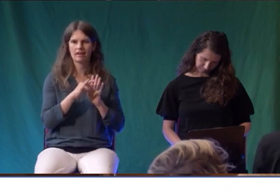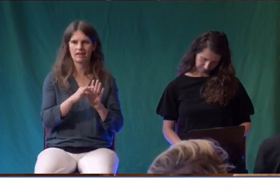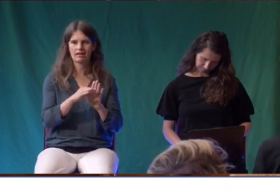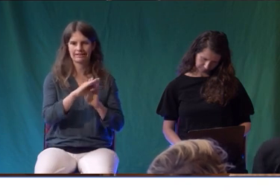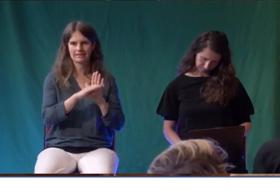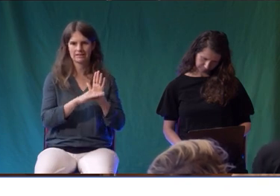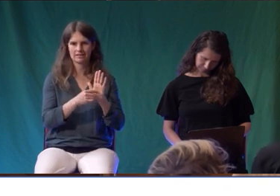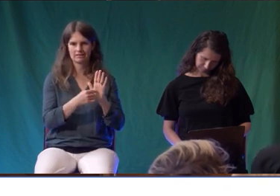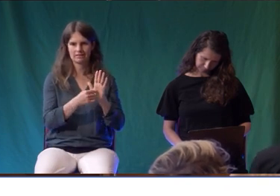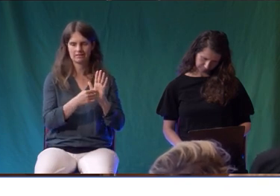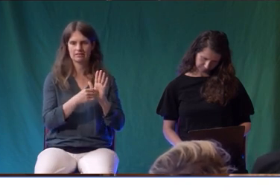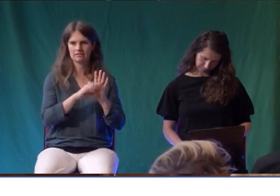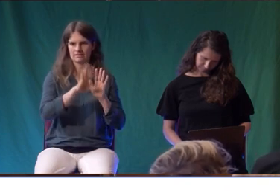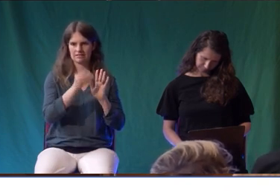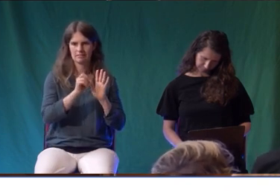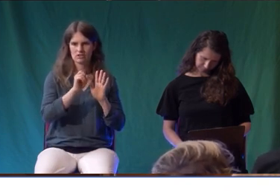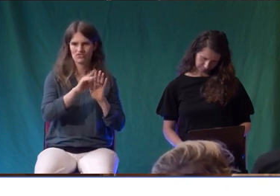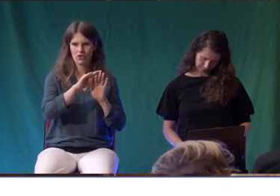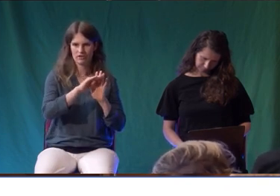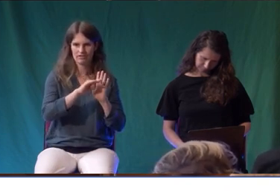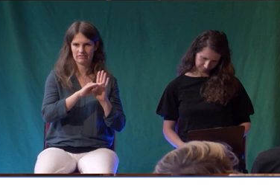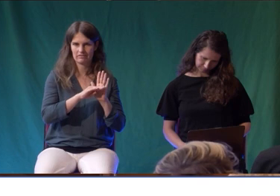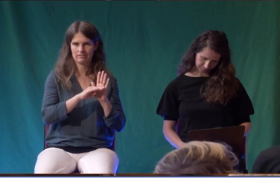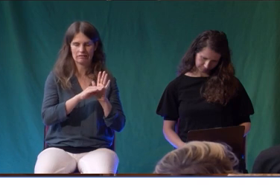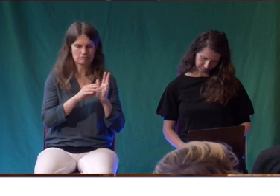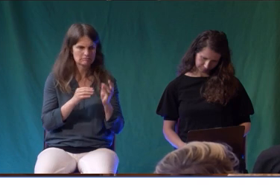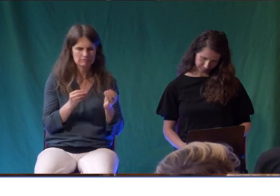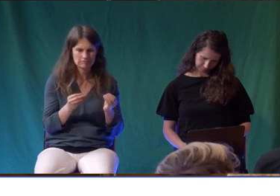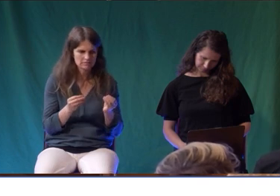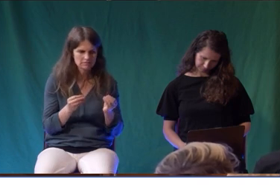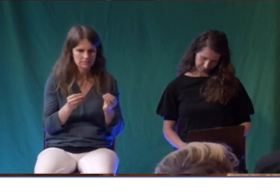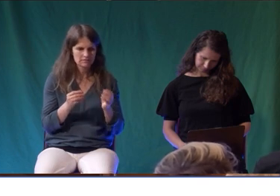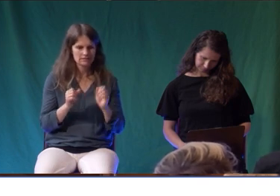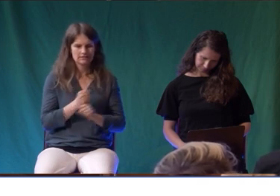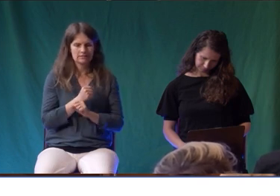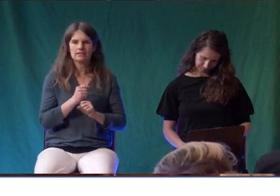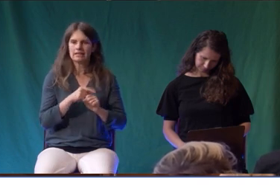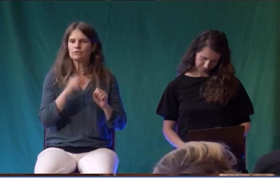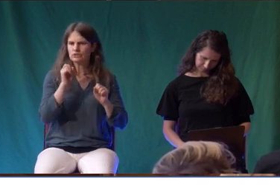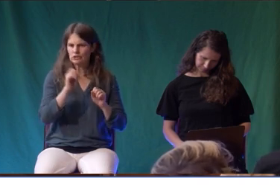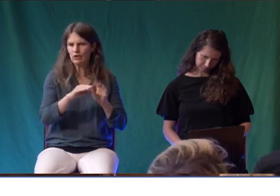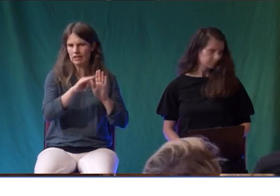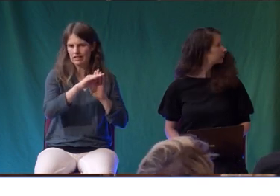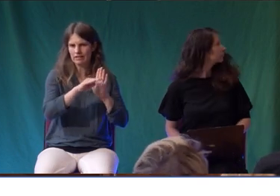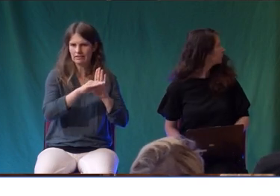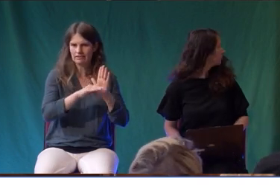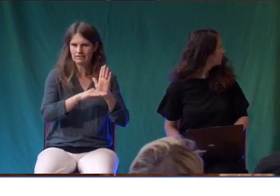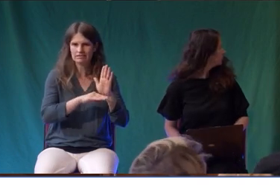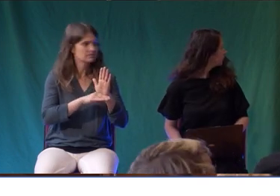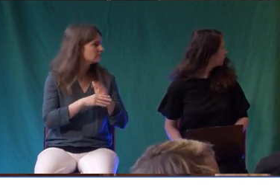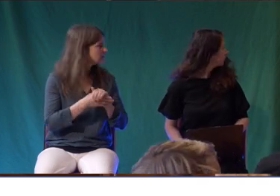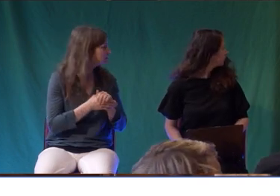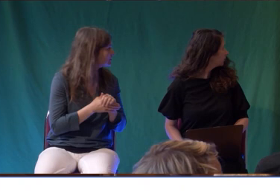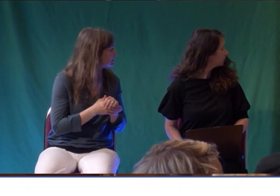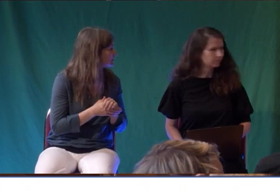das sind wie gesagt zwölf an der Zahl jetzt kann ich hier nichts scrollen so genau das sind diese 12 Leitlinien rausgesucht hatte ich